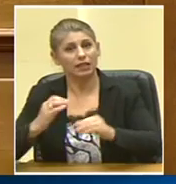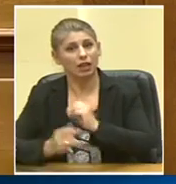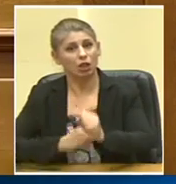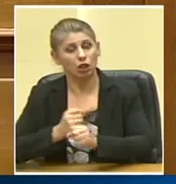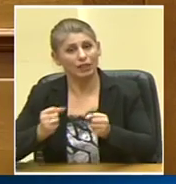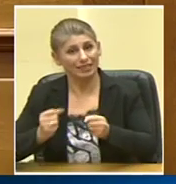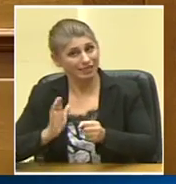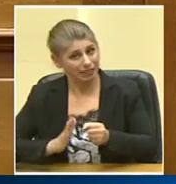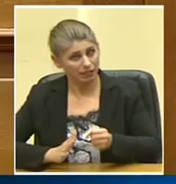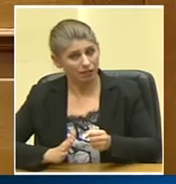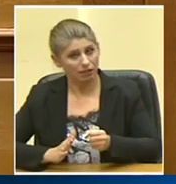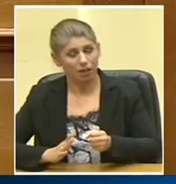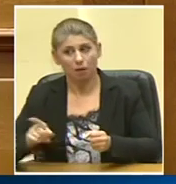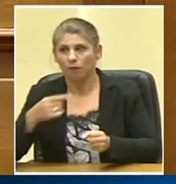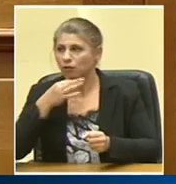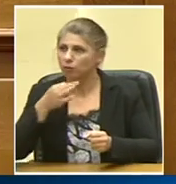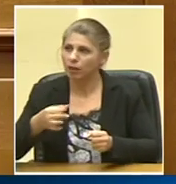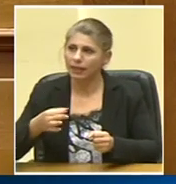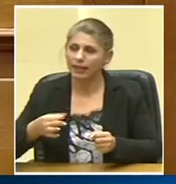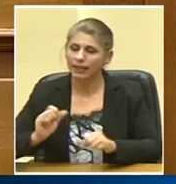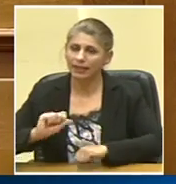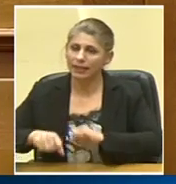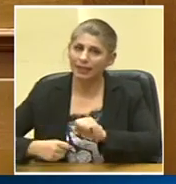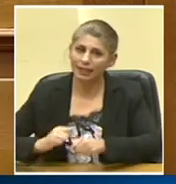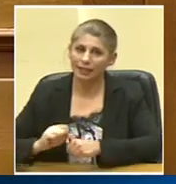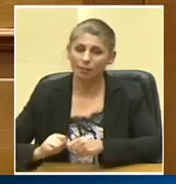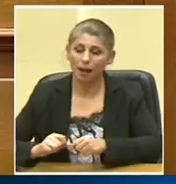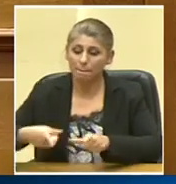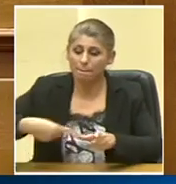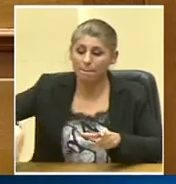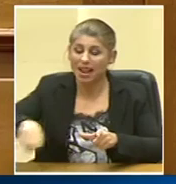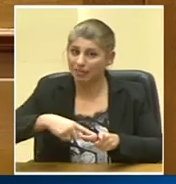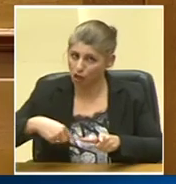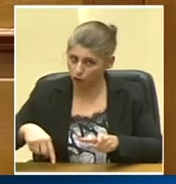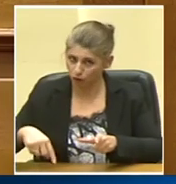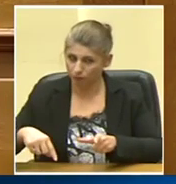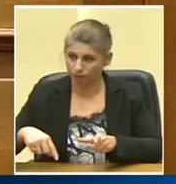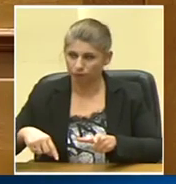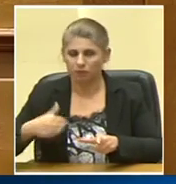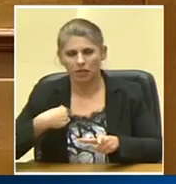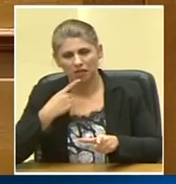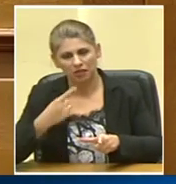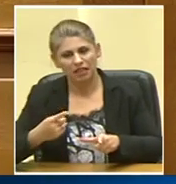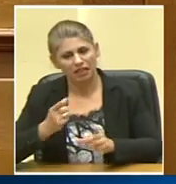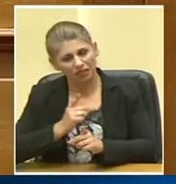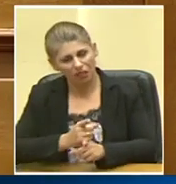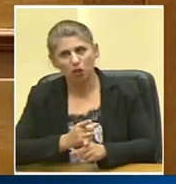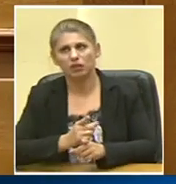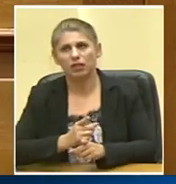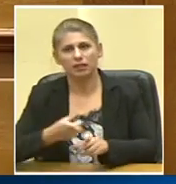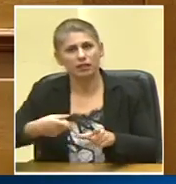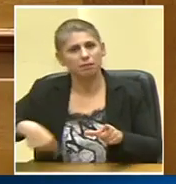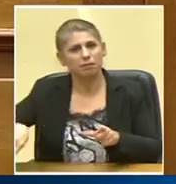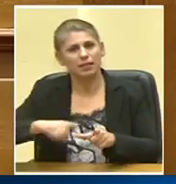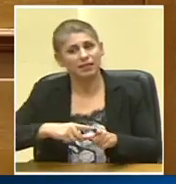το λεγόμενο κίνημα των πλατιών, εγώ θα έλεγα ειδικότερα της πλατείας,